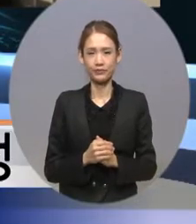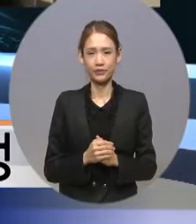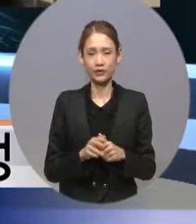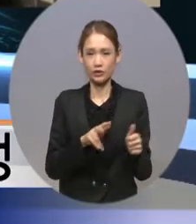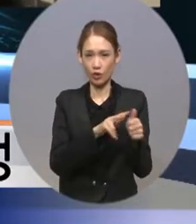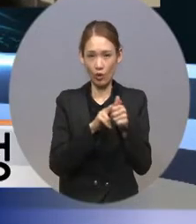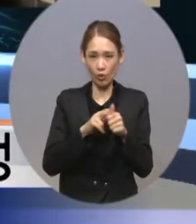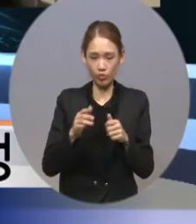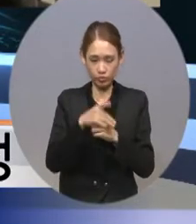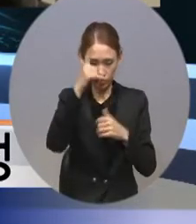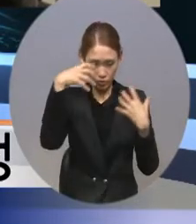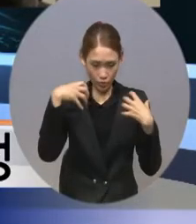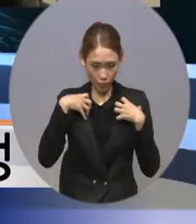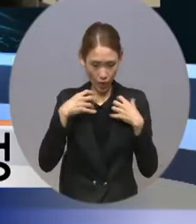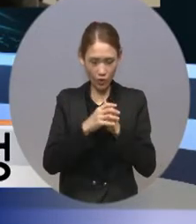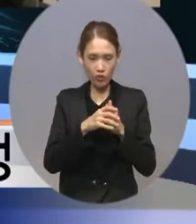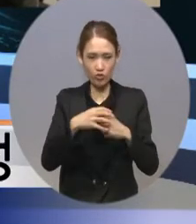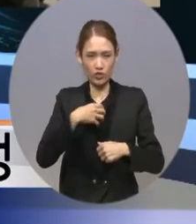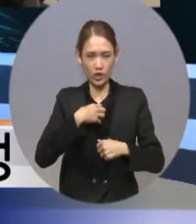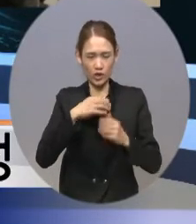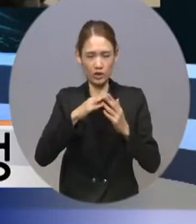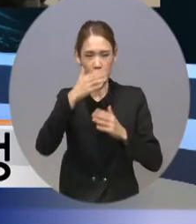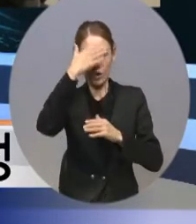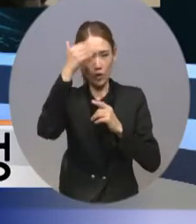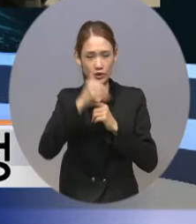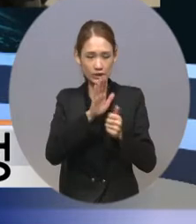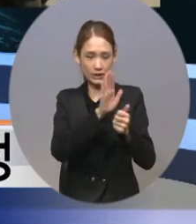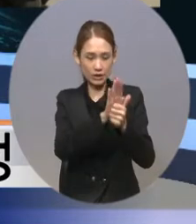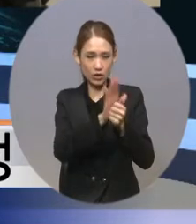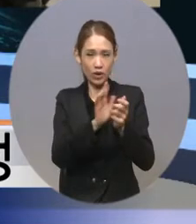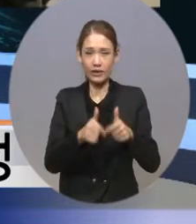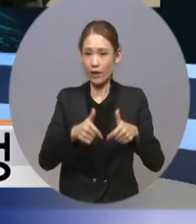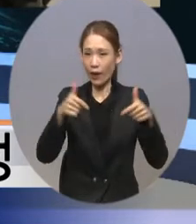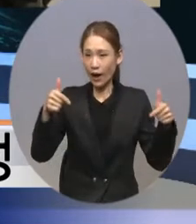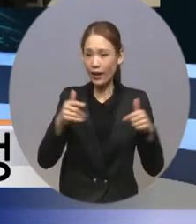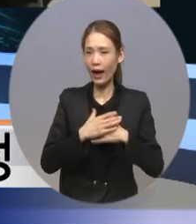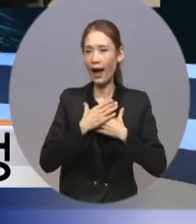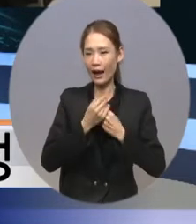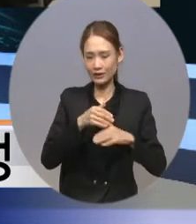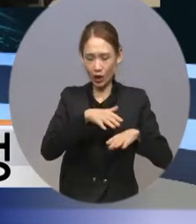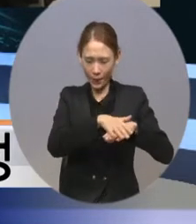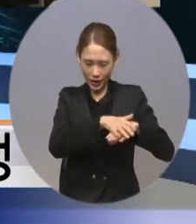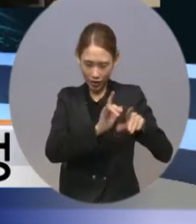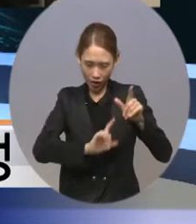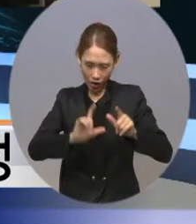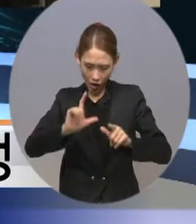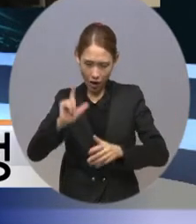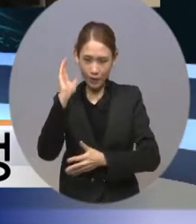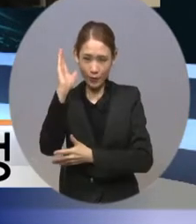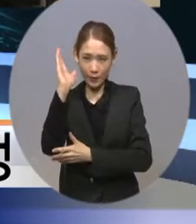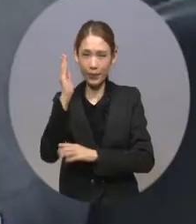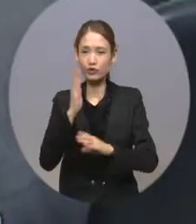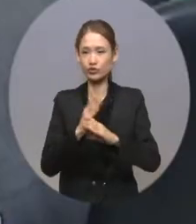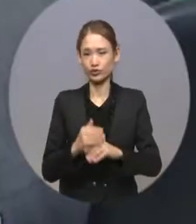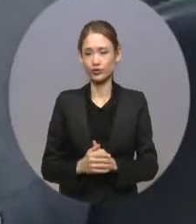정부가 위기에 처한 청소년들을 위한 지원을 더욱 확대하고 안전망 강화에 나설 예정입니다.